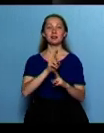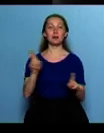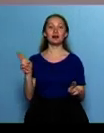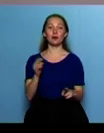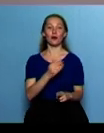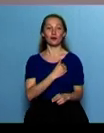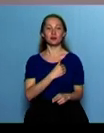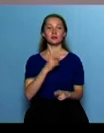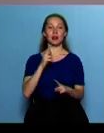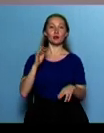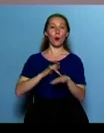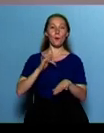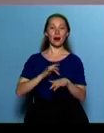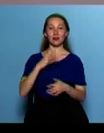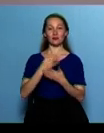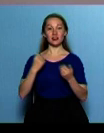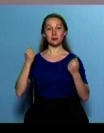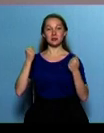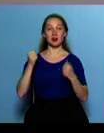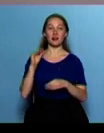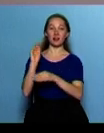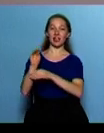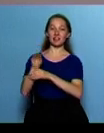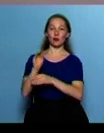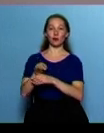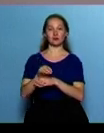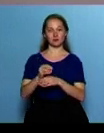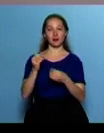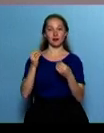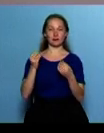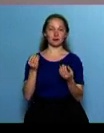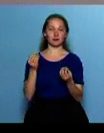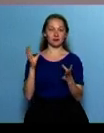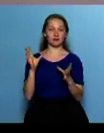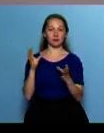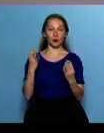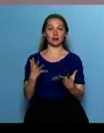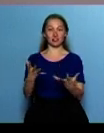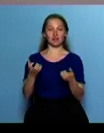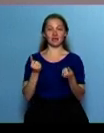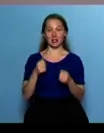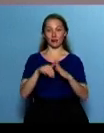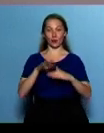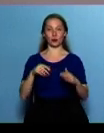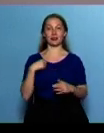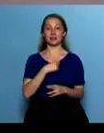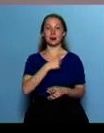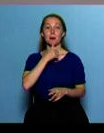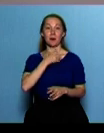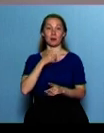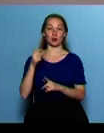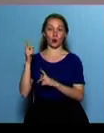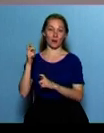наших спортсменов, критикует, самим бы просто взять в руки винтовку на